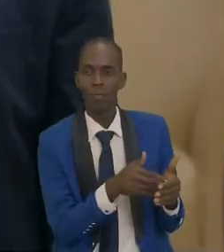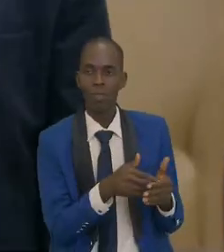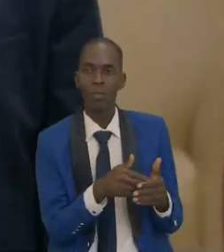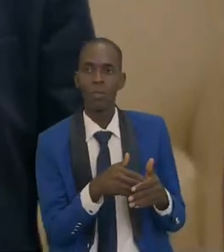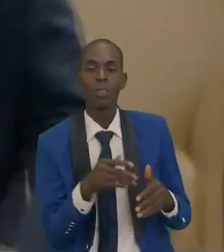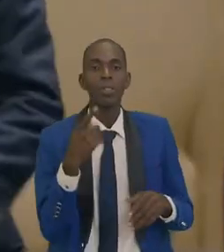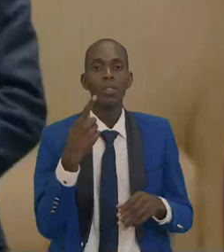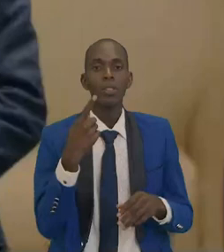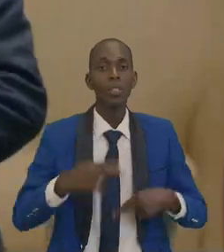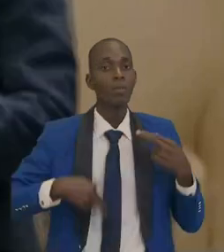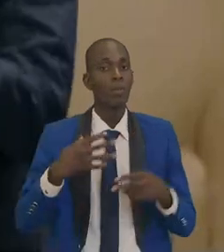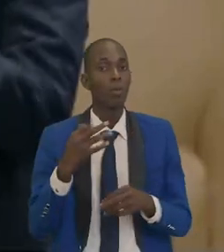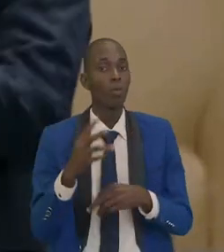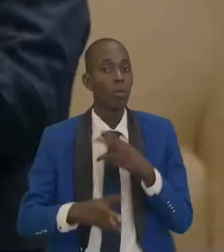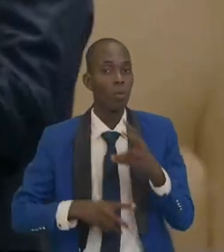monde,